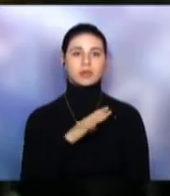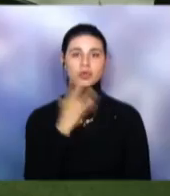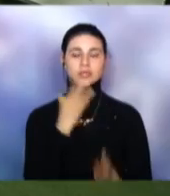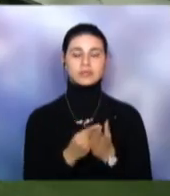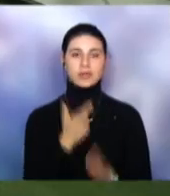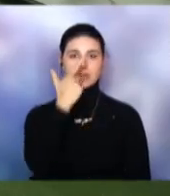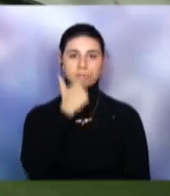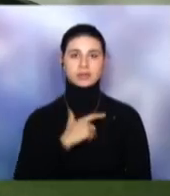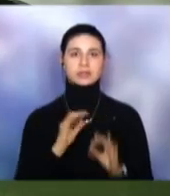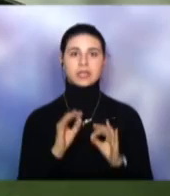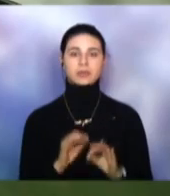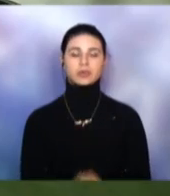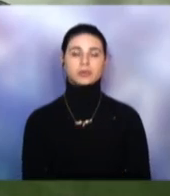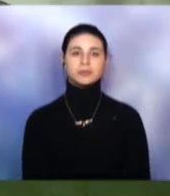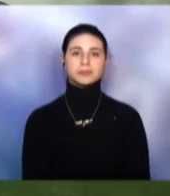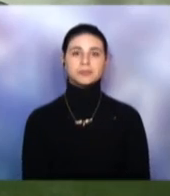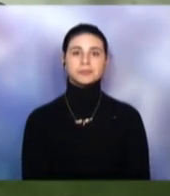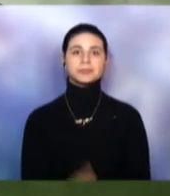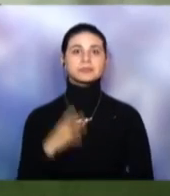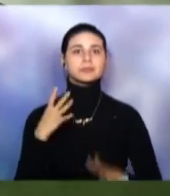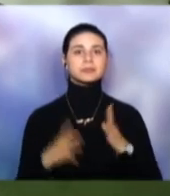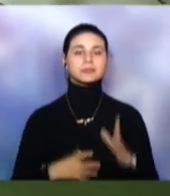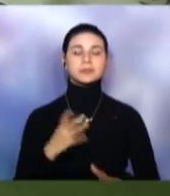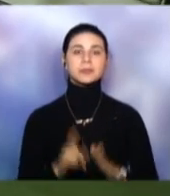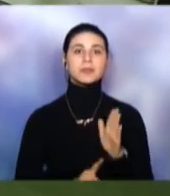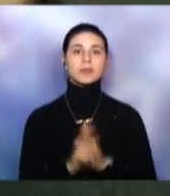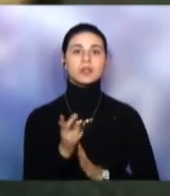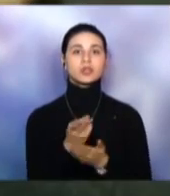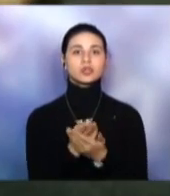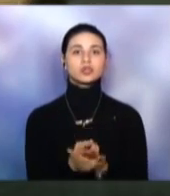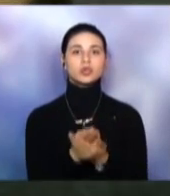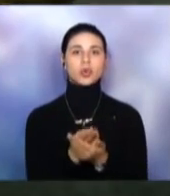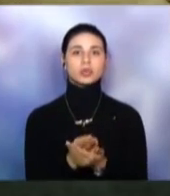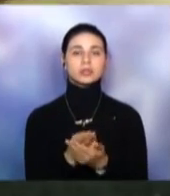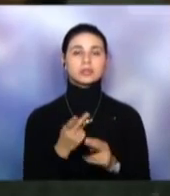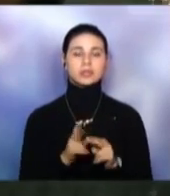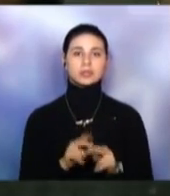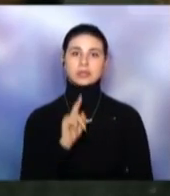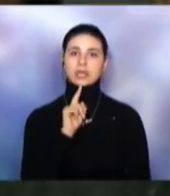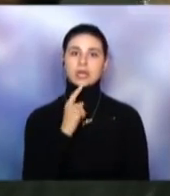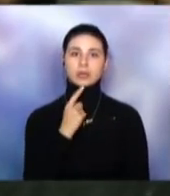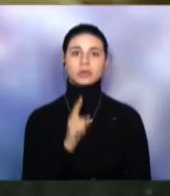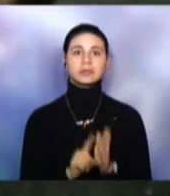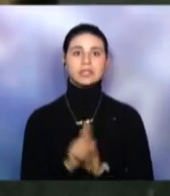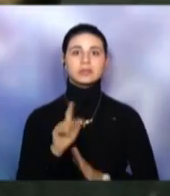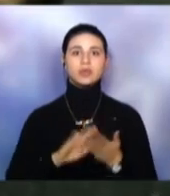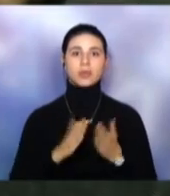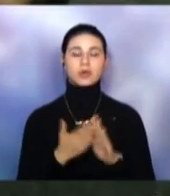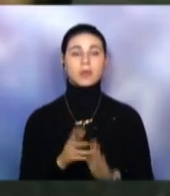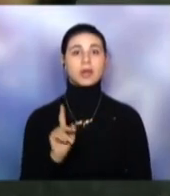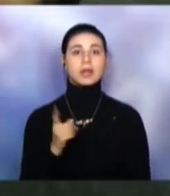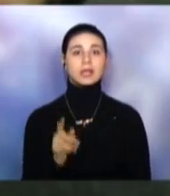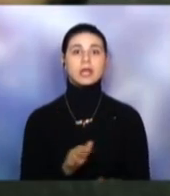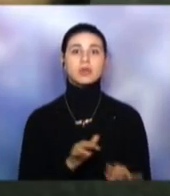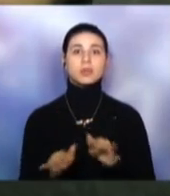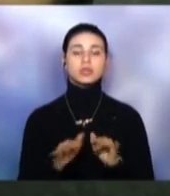სხეულის სტაბილურობისთვის. ვარჯიშის დაწყება წოლით მდგომარეობაში. ეს გართულებული საწყისი მდგომარეობაა, რადგან